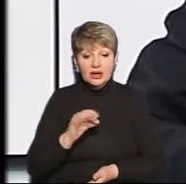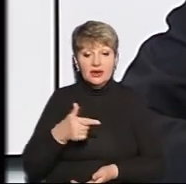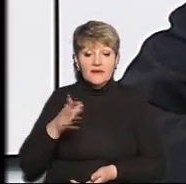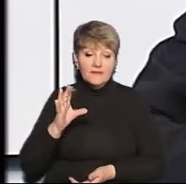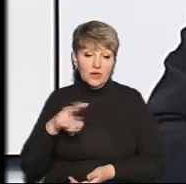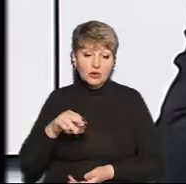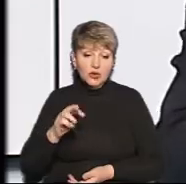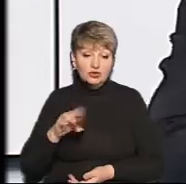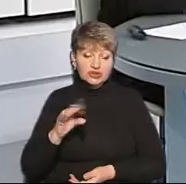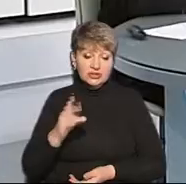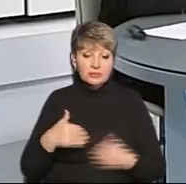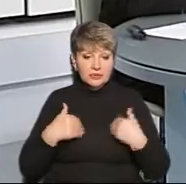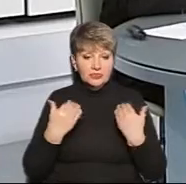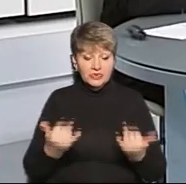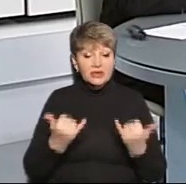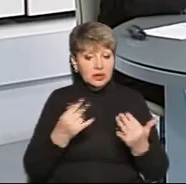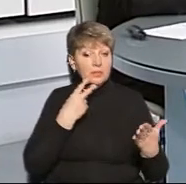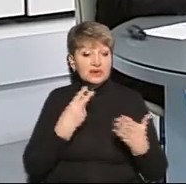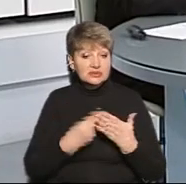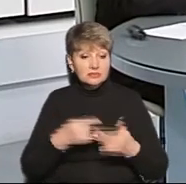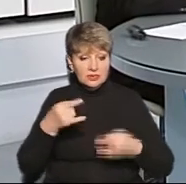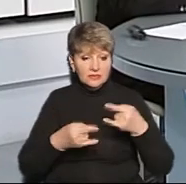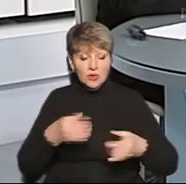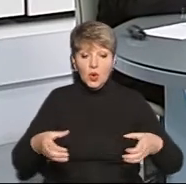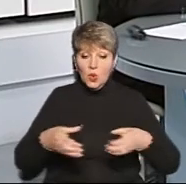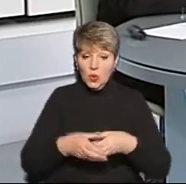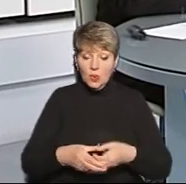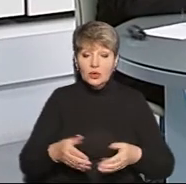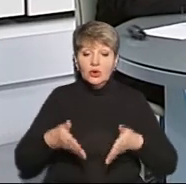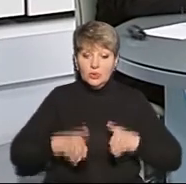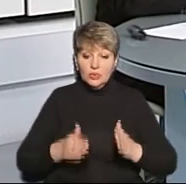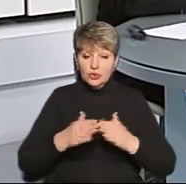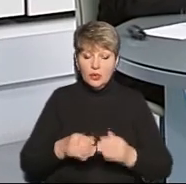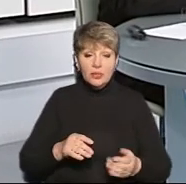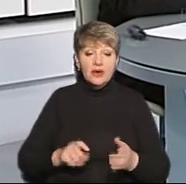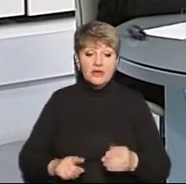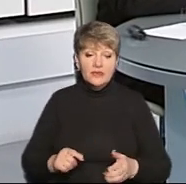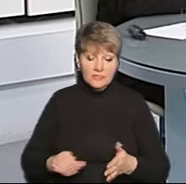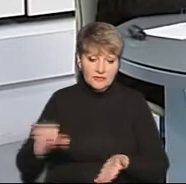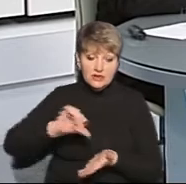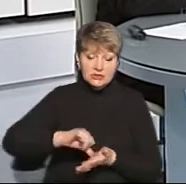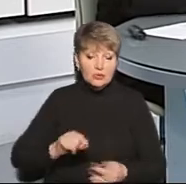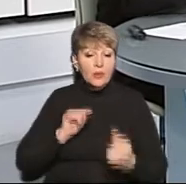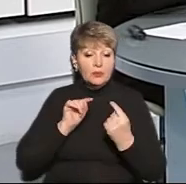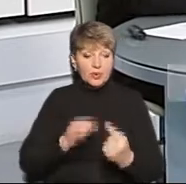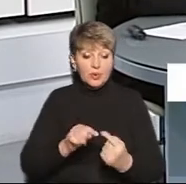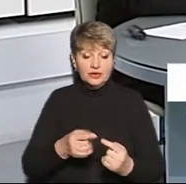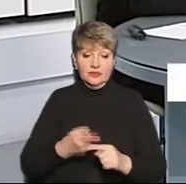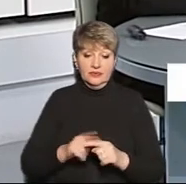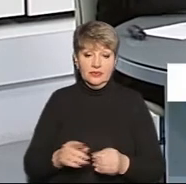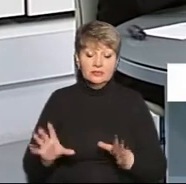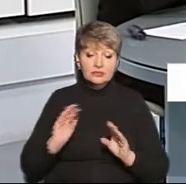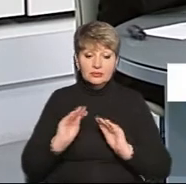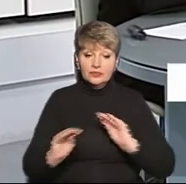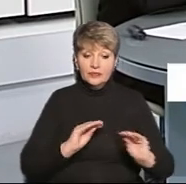Ігоре, вітаю вас в етері. Доброго вечора. Щойно подивилися в сюжеті, колектив пологового виступив проти розміщення інфекційного стаціонару саме в цьому